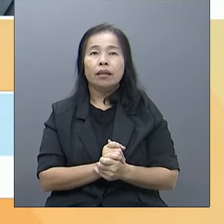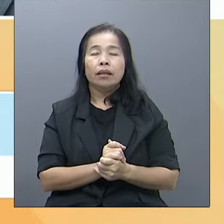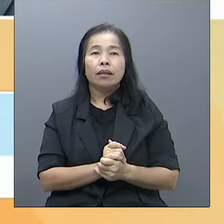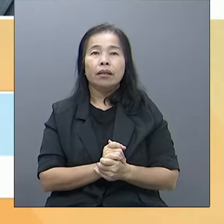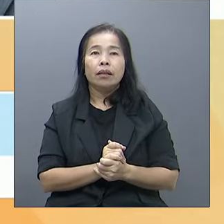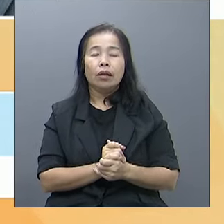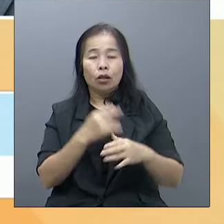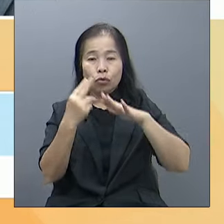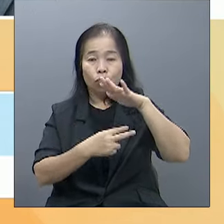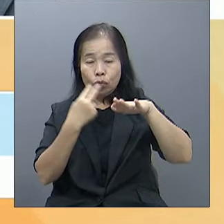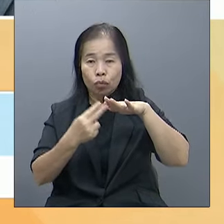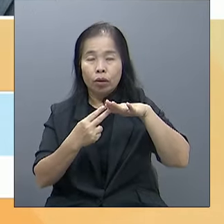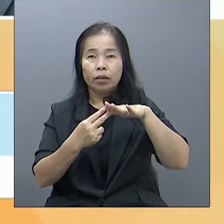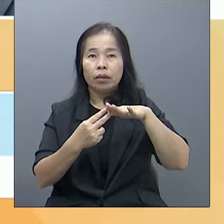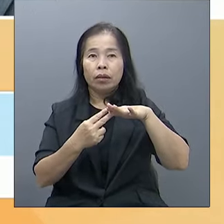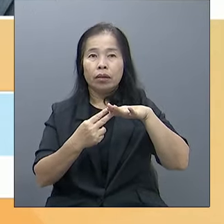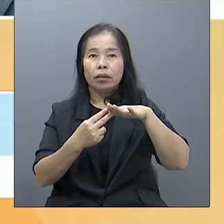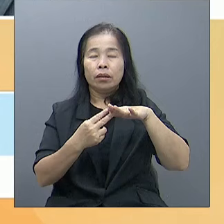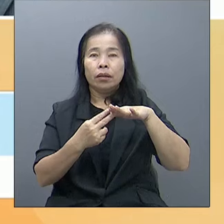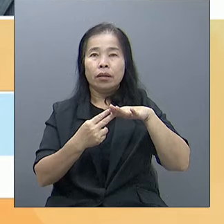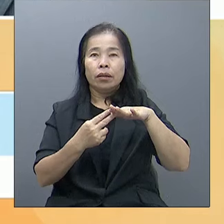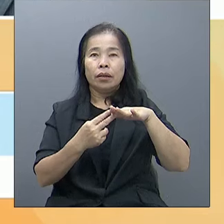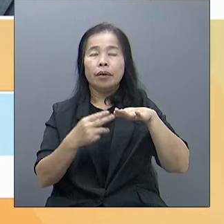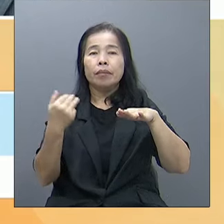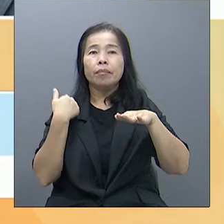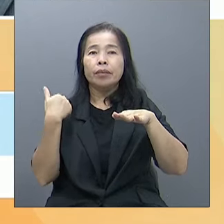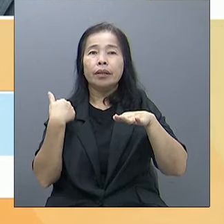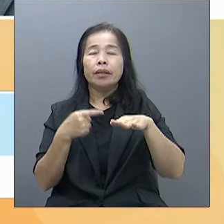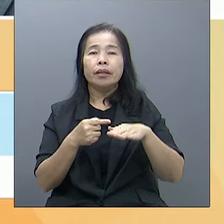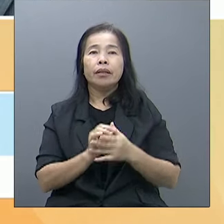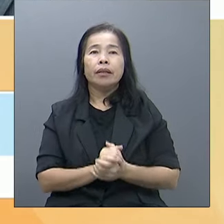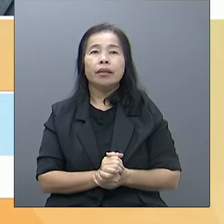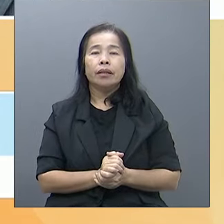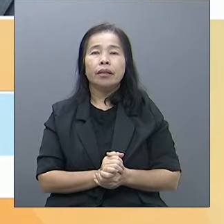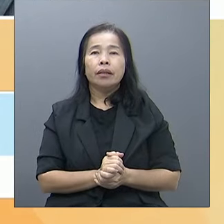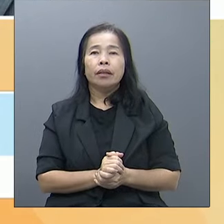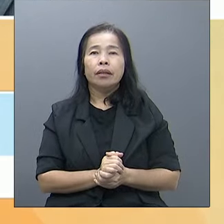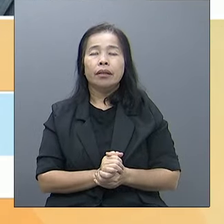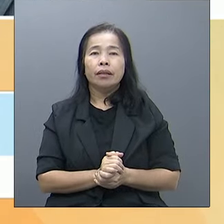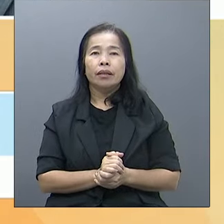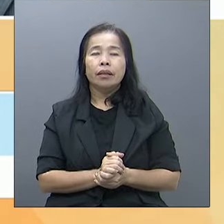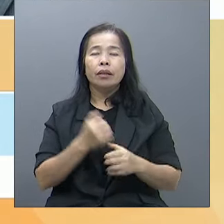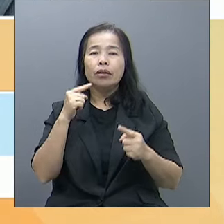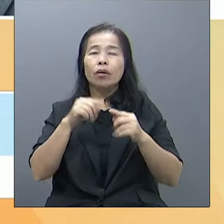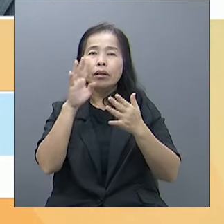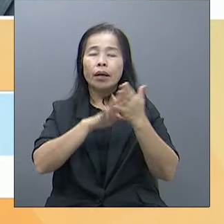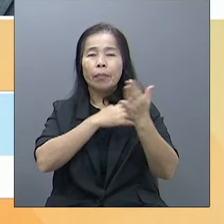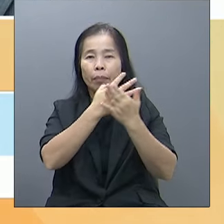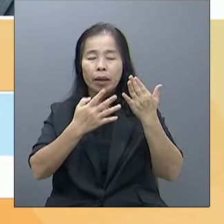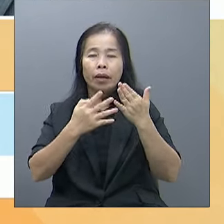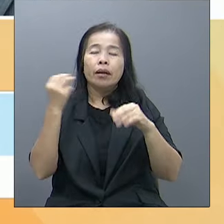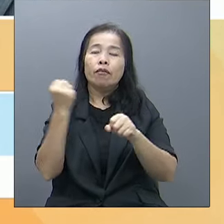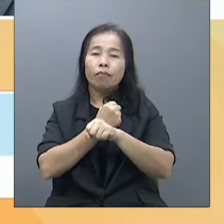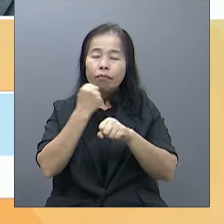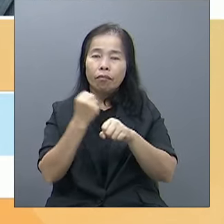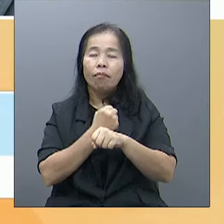ผู้เดินทางเนี่ยเขามีประกันชีวิตเนา ะ ครบถ้วนนะครับต้องมีแผนซักซ้อมน